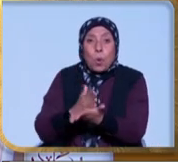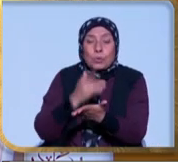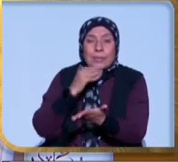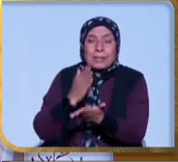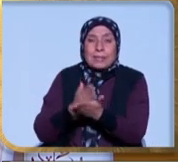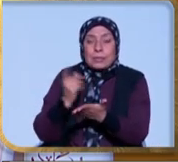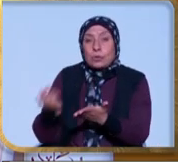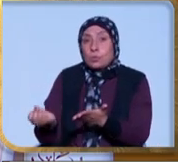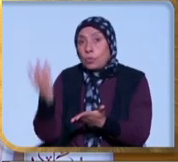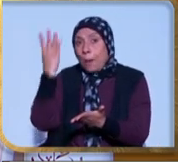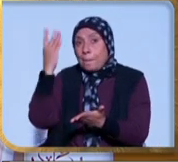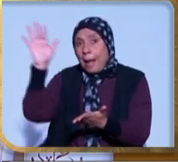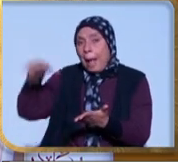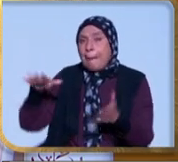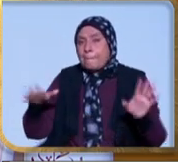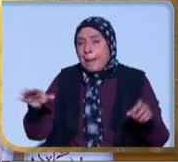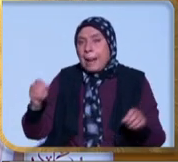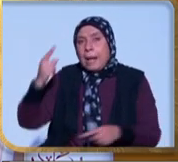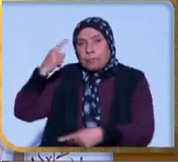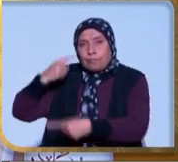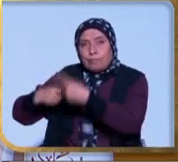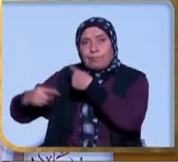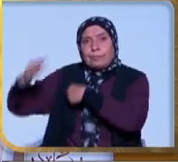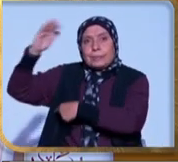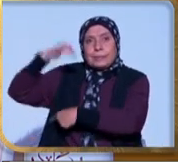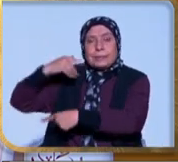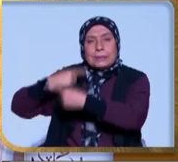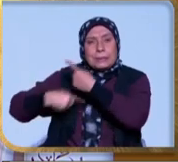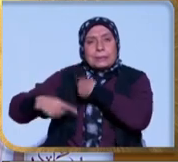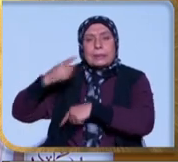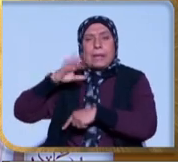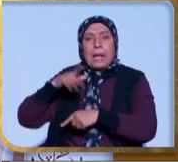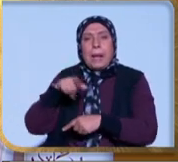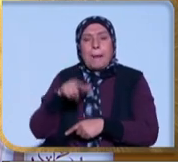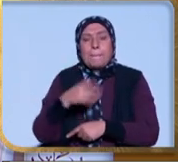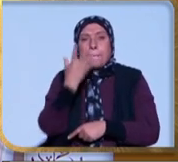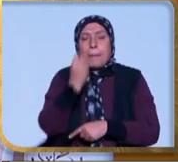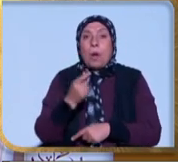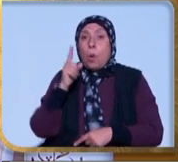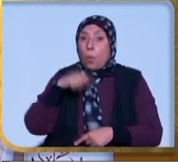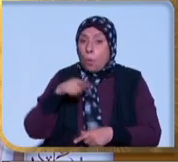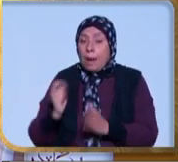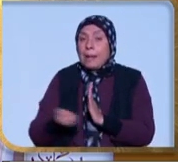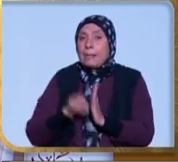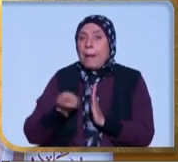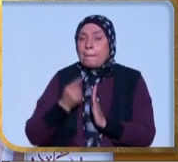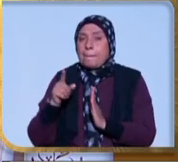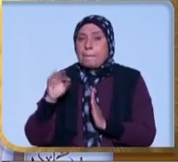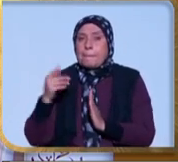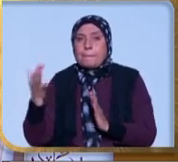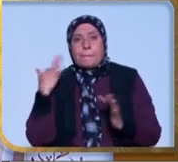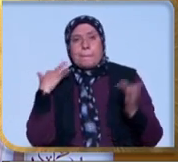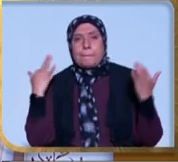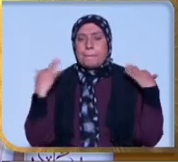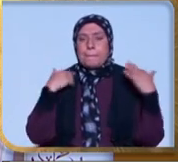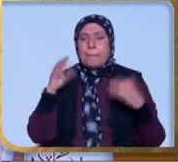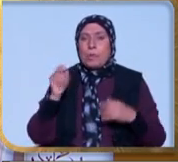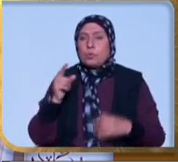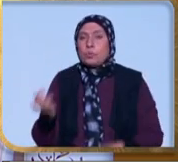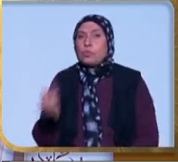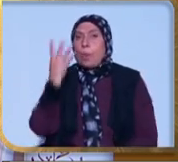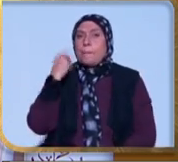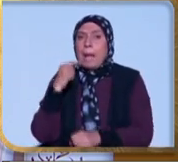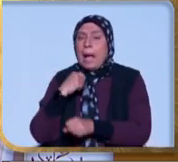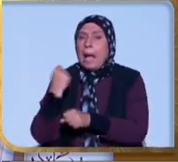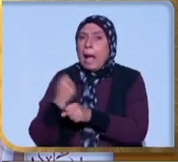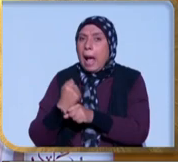الليل، واحنا بيحصى علينا اعمال النهار واعمال الليل. ايه الفاصل بقى؟ وقت العصر